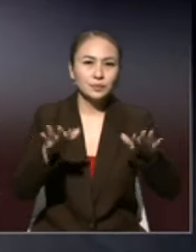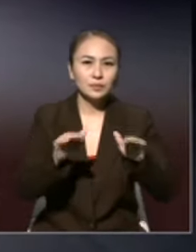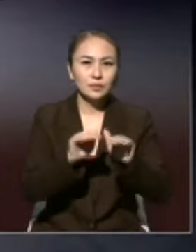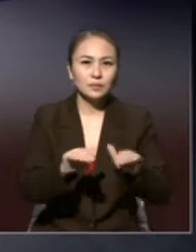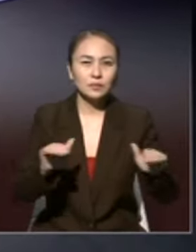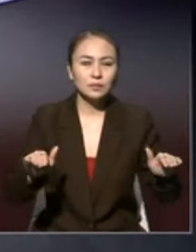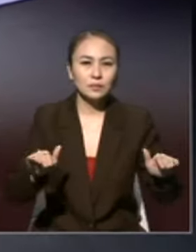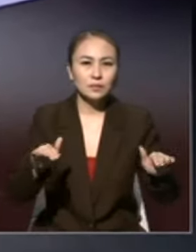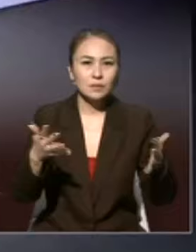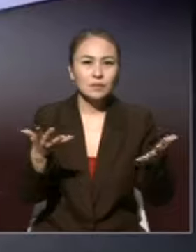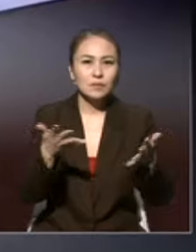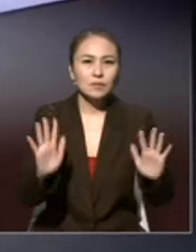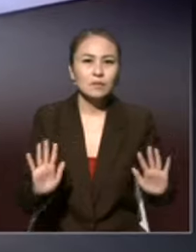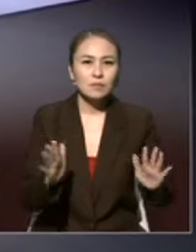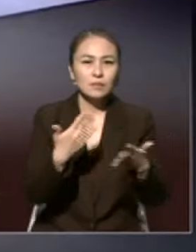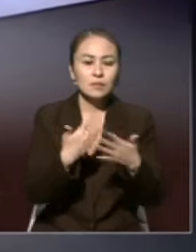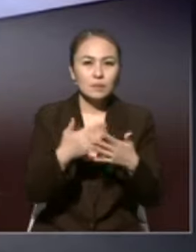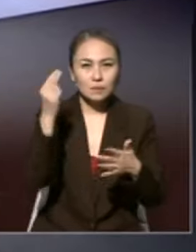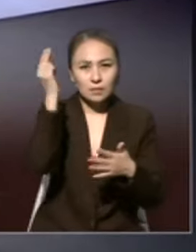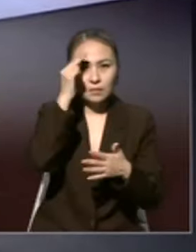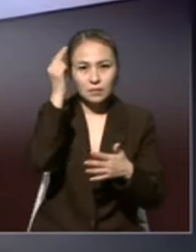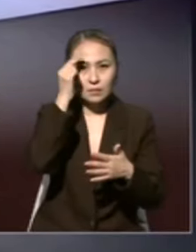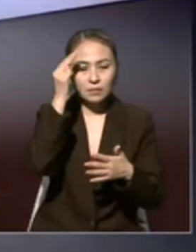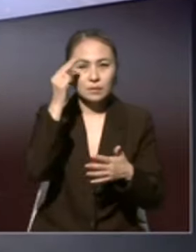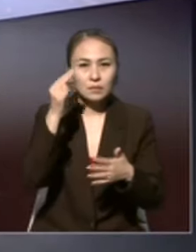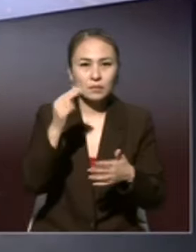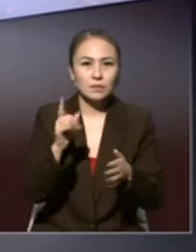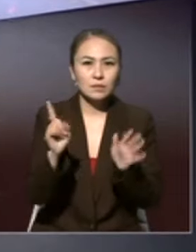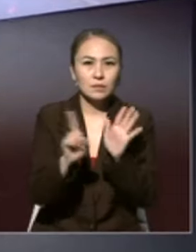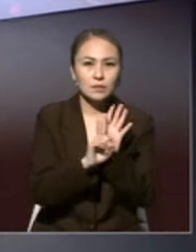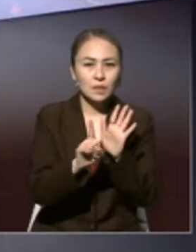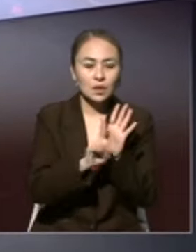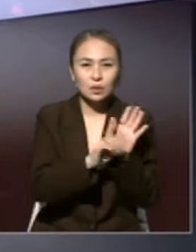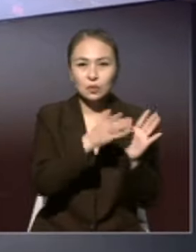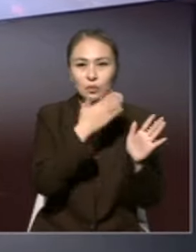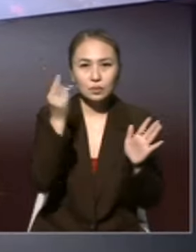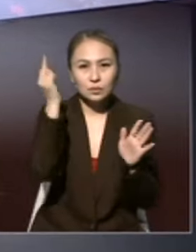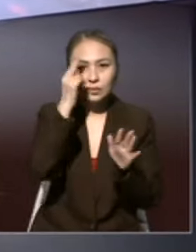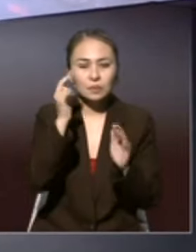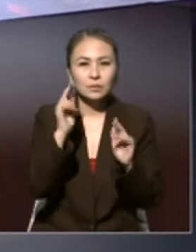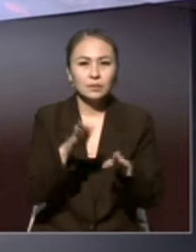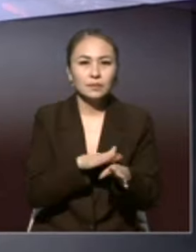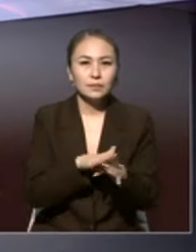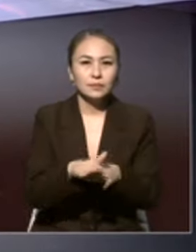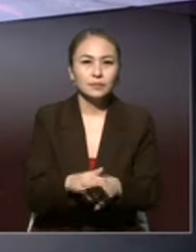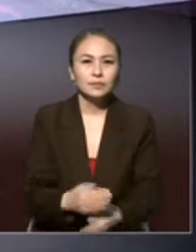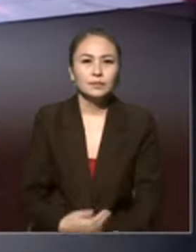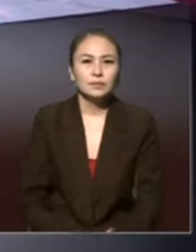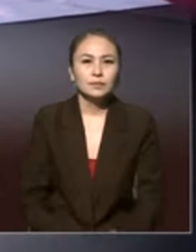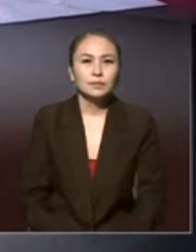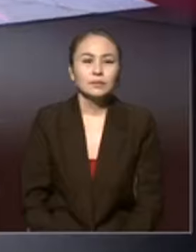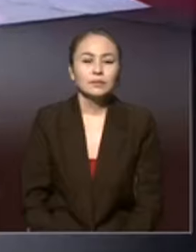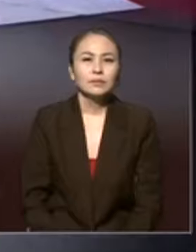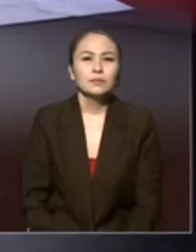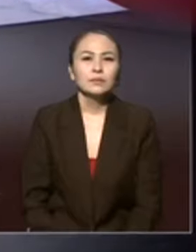балалар қалай болып жатыр? Олар сабаққа әрине барып жатқан жоқ. Сабақ қалай өтіп жатыр? Рахмет. Біріншіден әрине